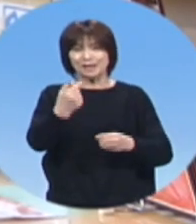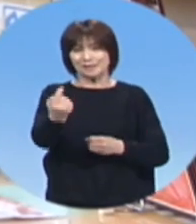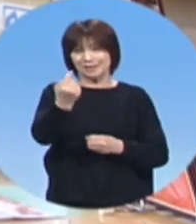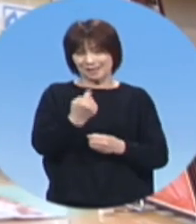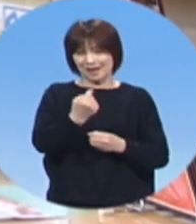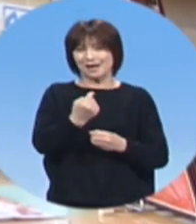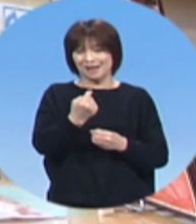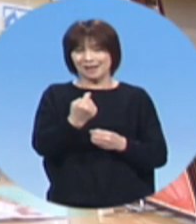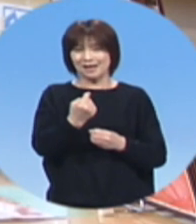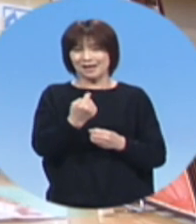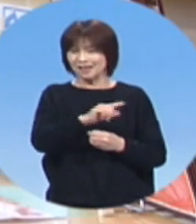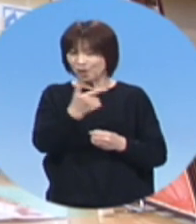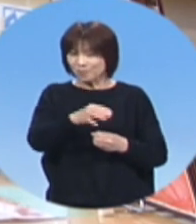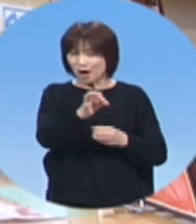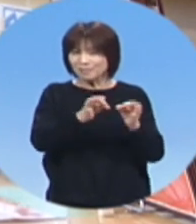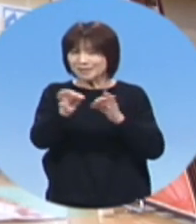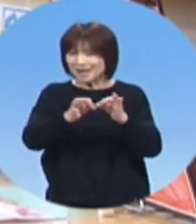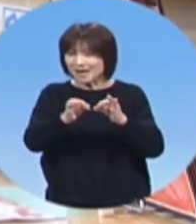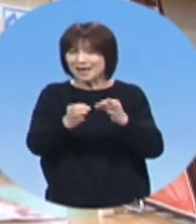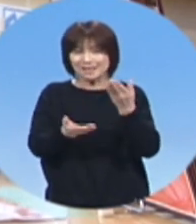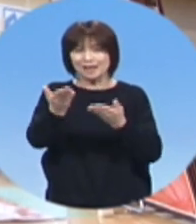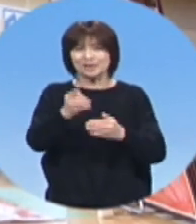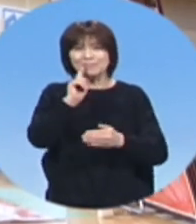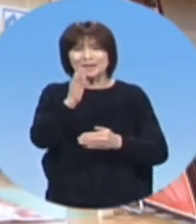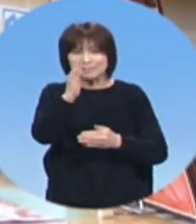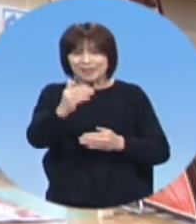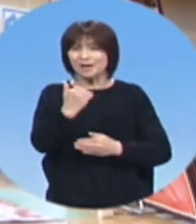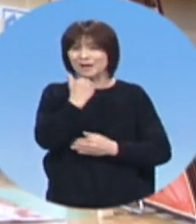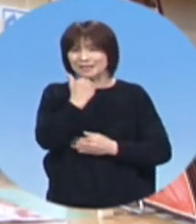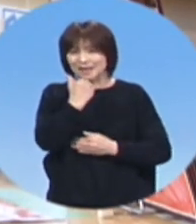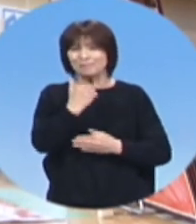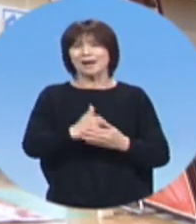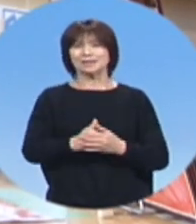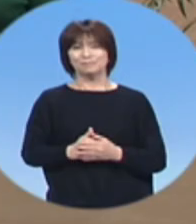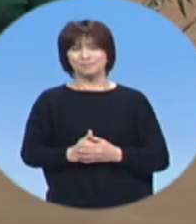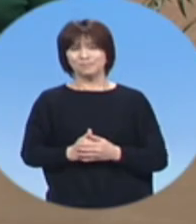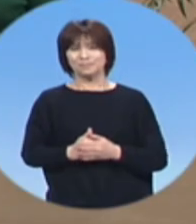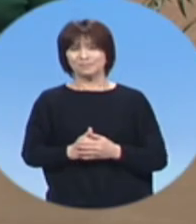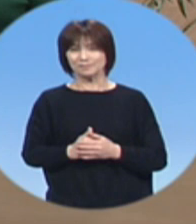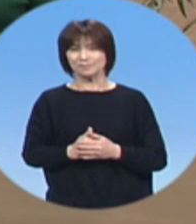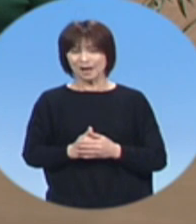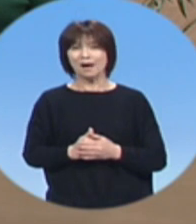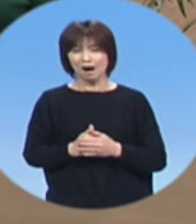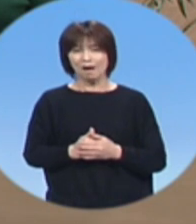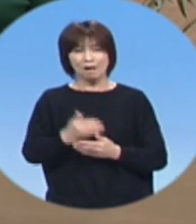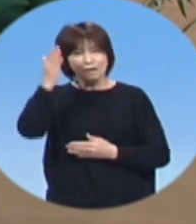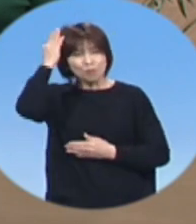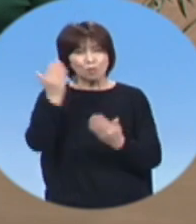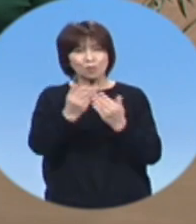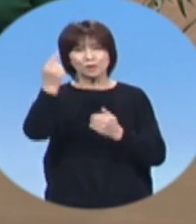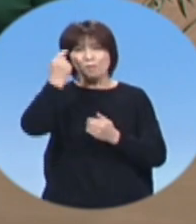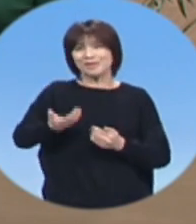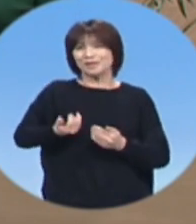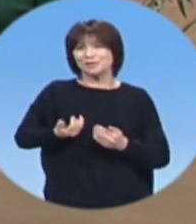来ていろんなお店で食べ比べてください。お待ちしております。 豚骨かと思ったら牛